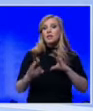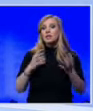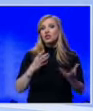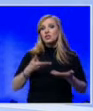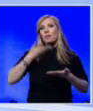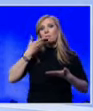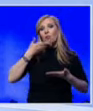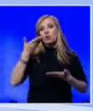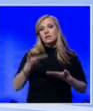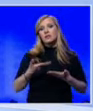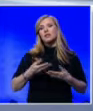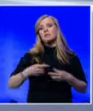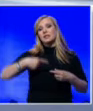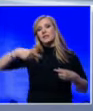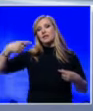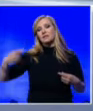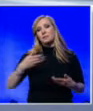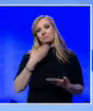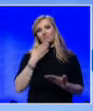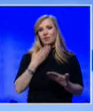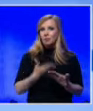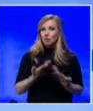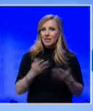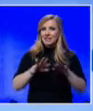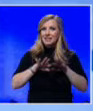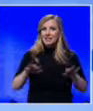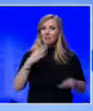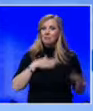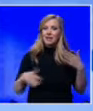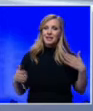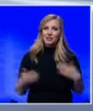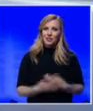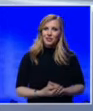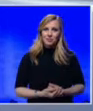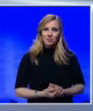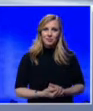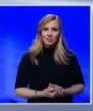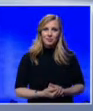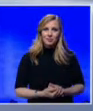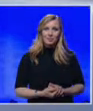популизъм да процъфти. Добре, благодаря ви. Така се разделяме. Довиждане от нашия екип.